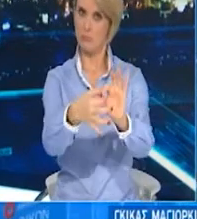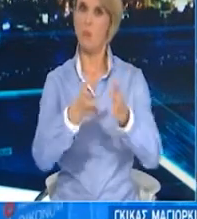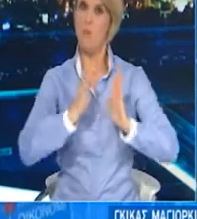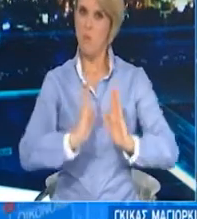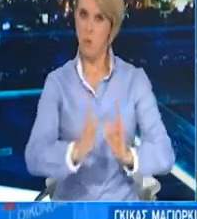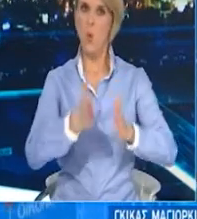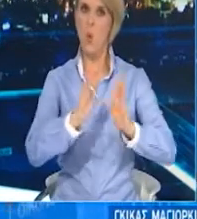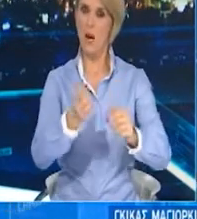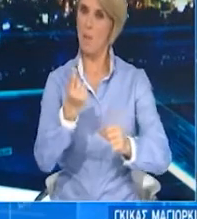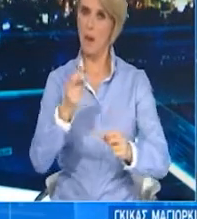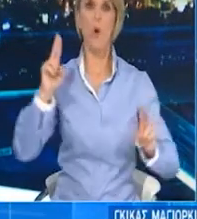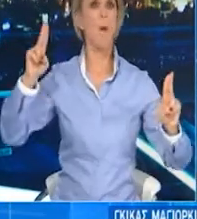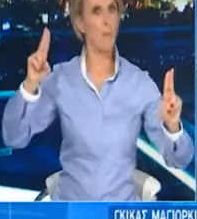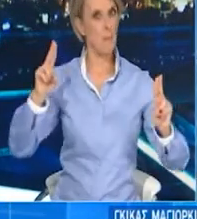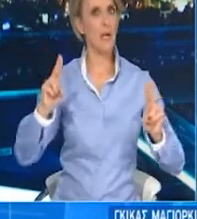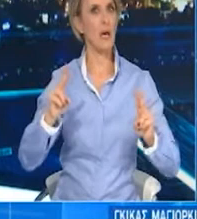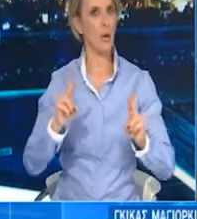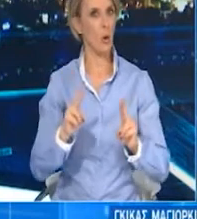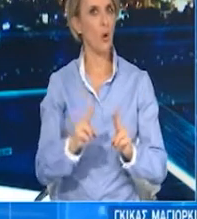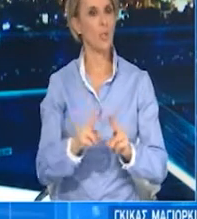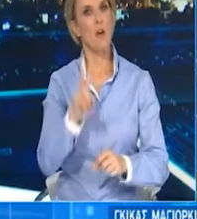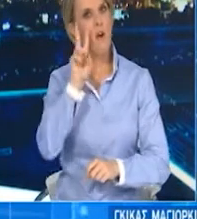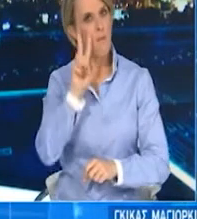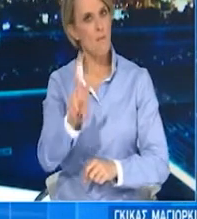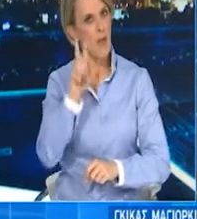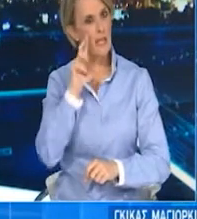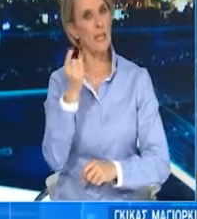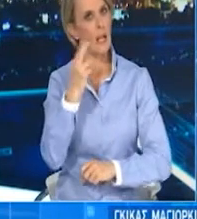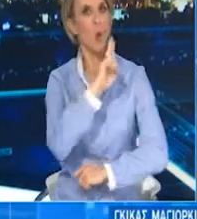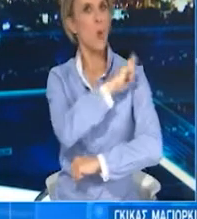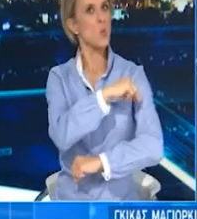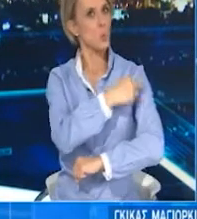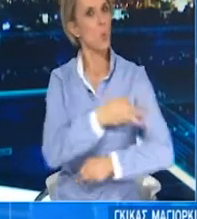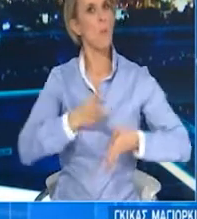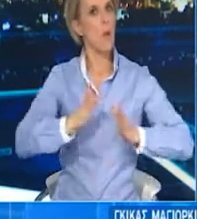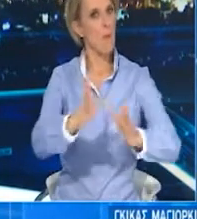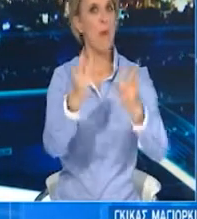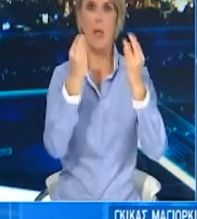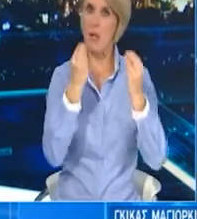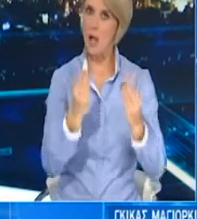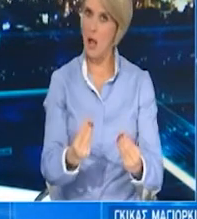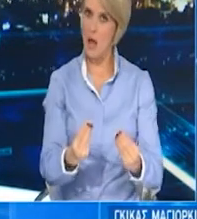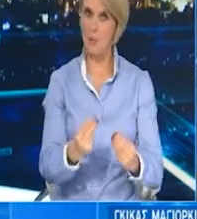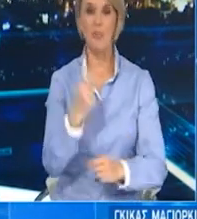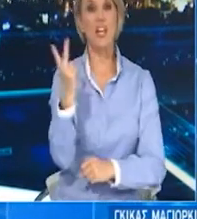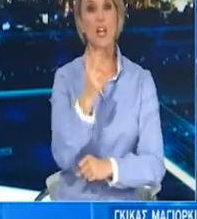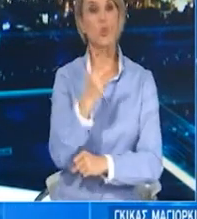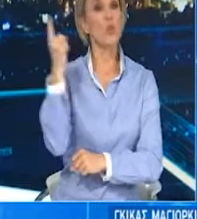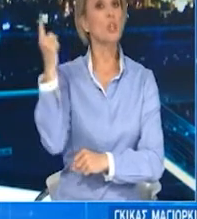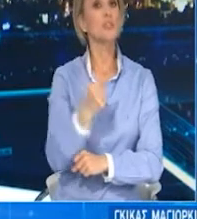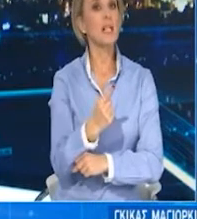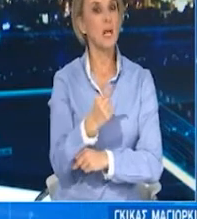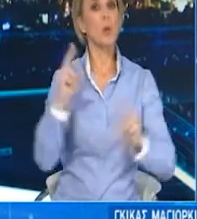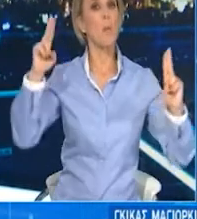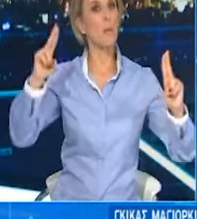στην επικράτεια. Η πίεση στο σύστημα υγείας δείχνει σταδιακή υποχώρηση. Ενδεικτικά βλέπουμε μείωση 22% σε σχέση με τις